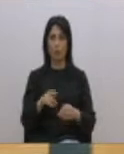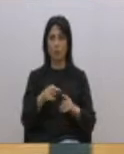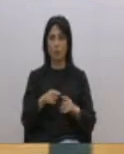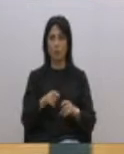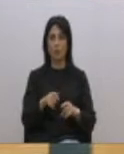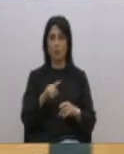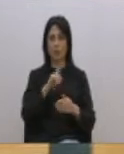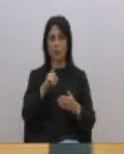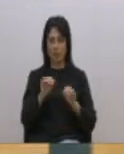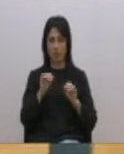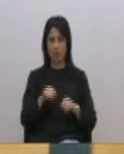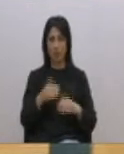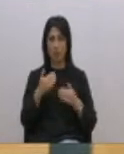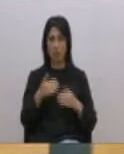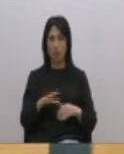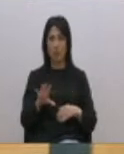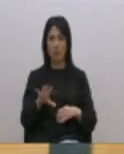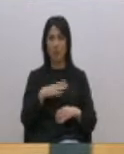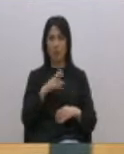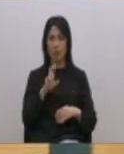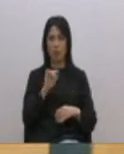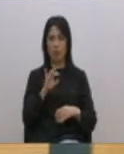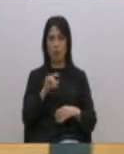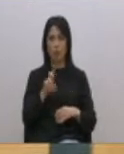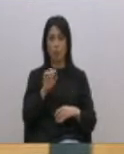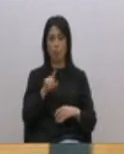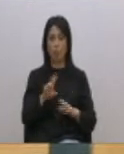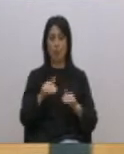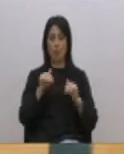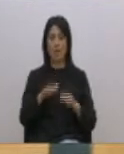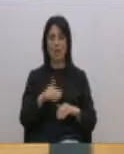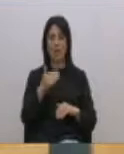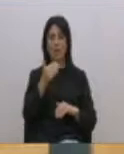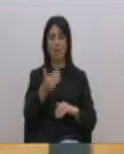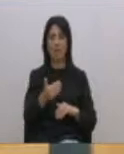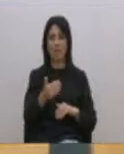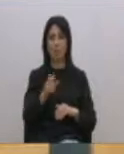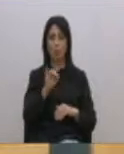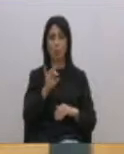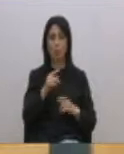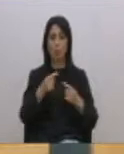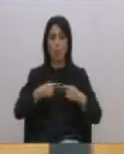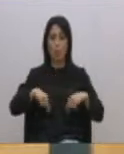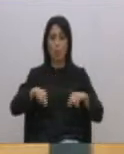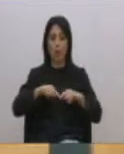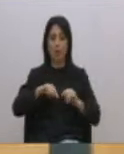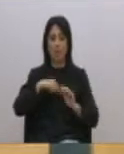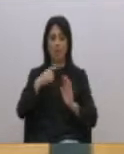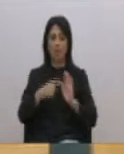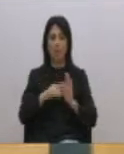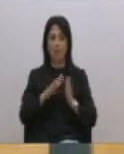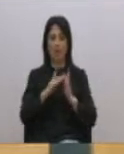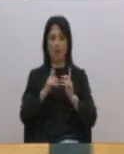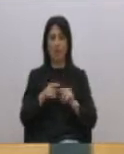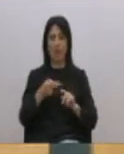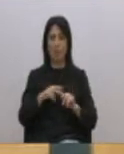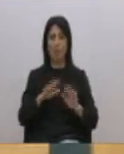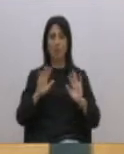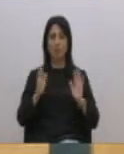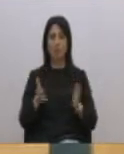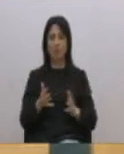ის საკითხი მერე ხდება ბიუროს და ბიუროს გადაწყვეტილებით, ბიურო ორგანიზაციულ საკითხებს აგვარებს ამ